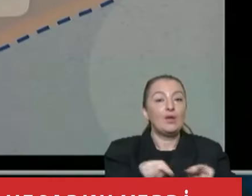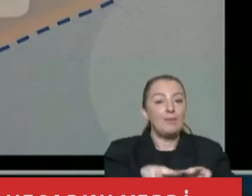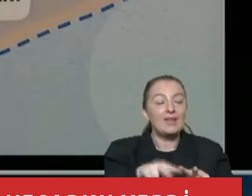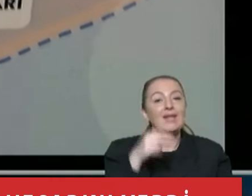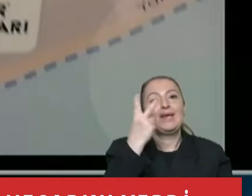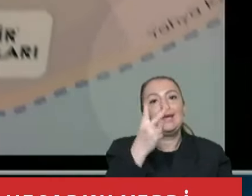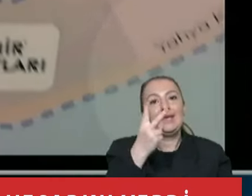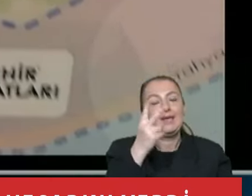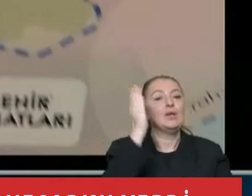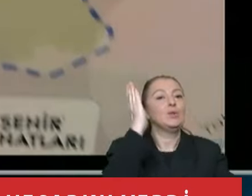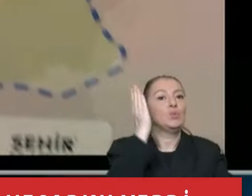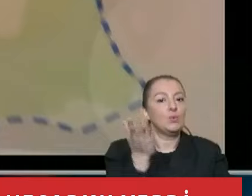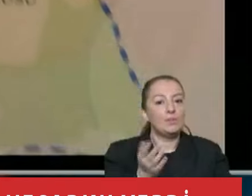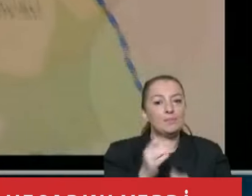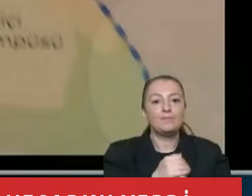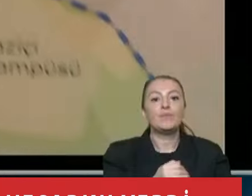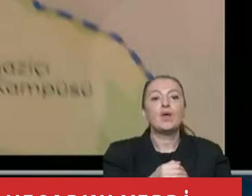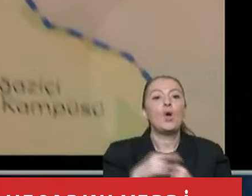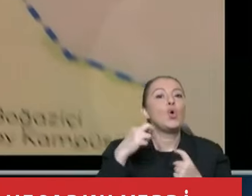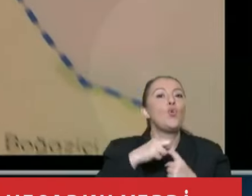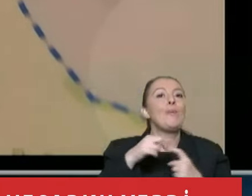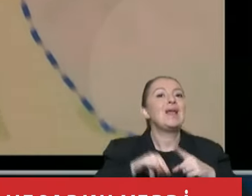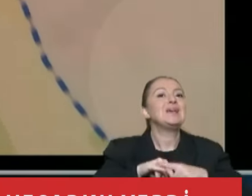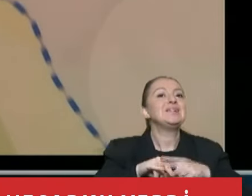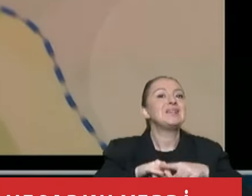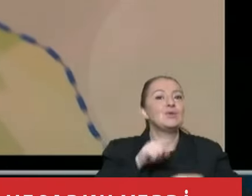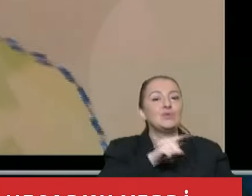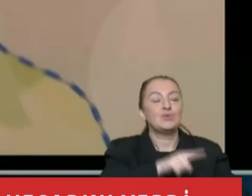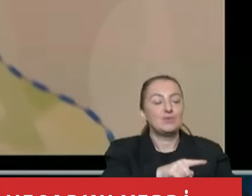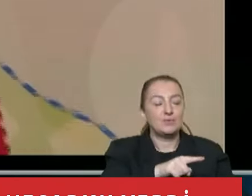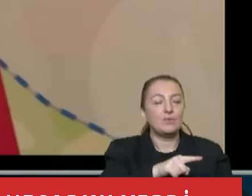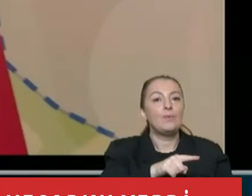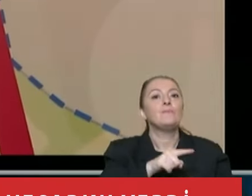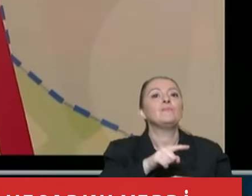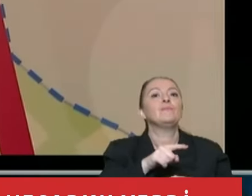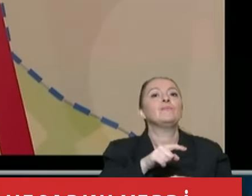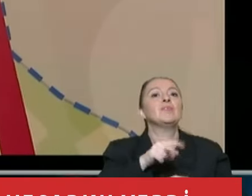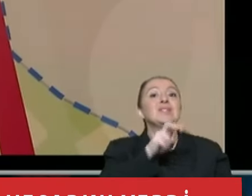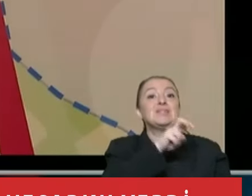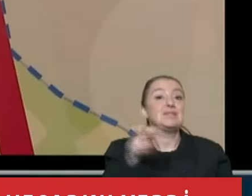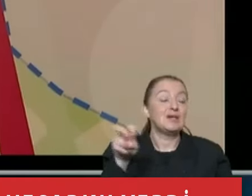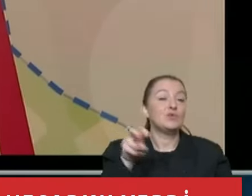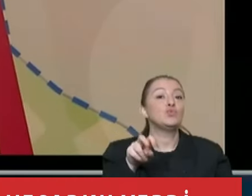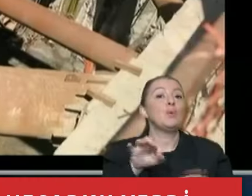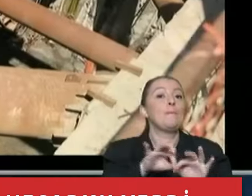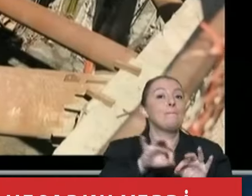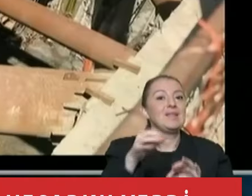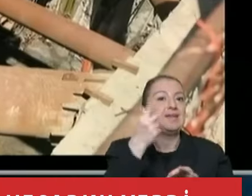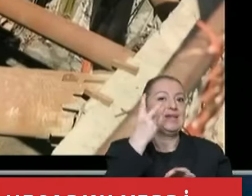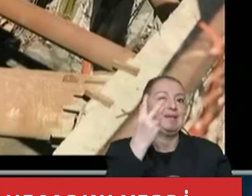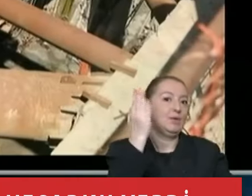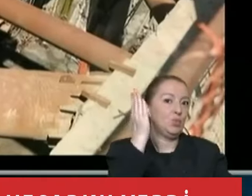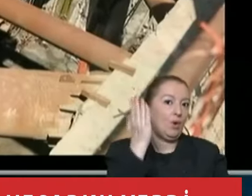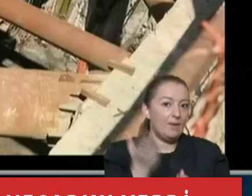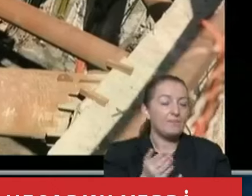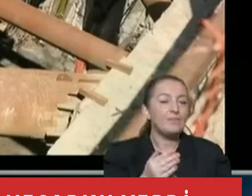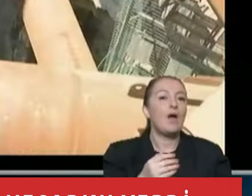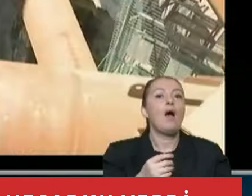istasyon Rumeli Hisarüstü Aşiyan füniküleri 800 Met 2 istasyon